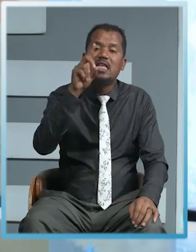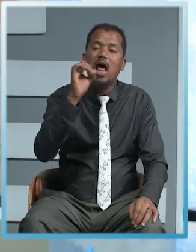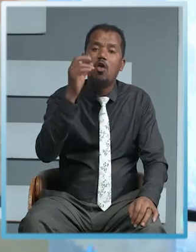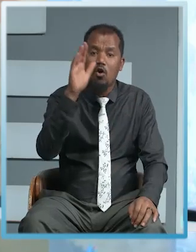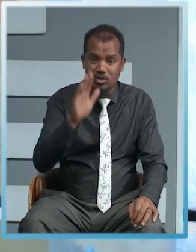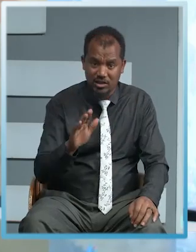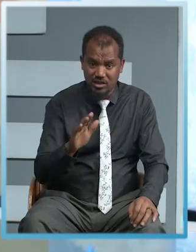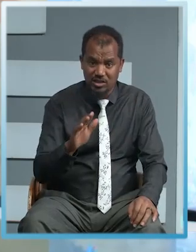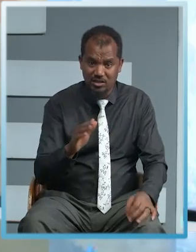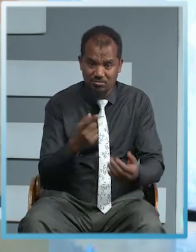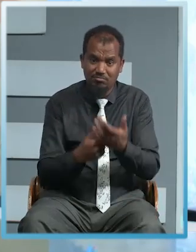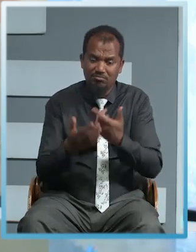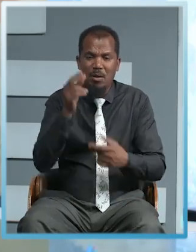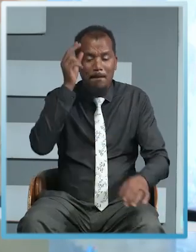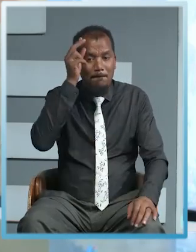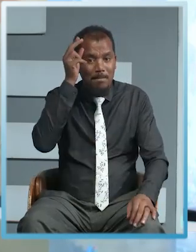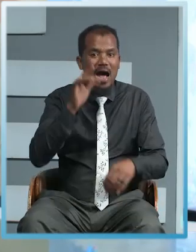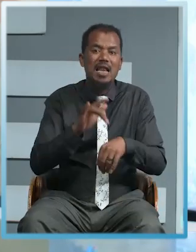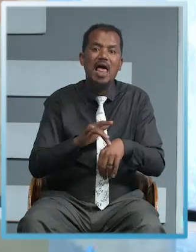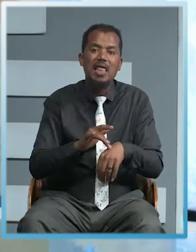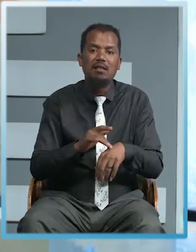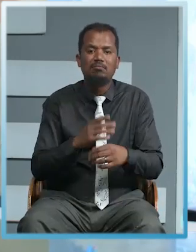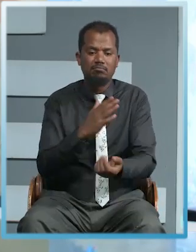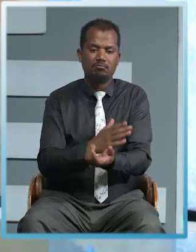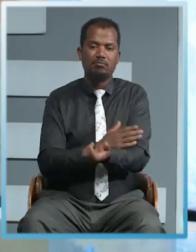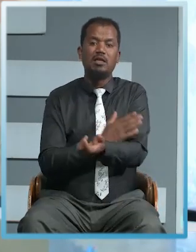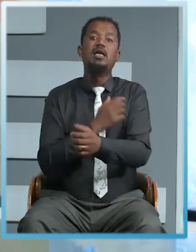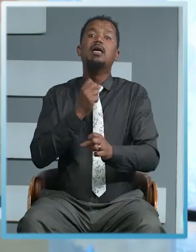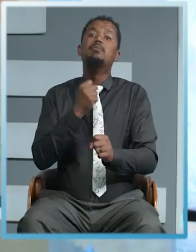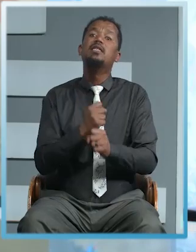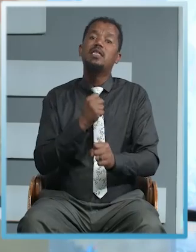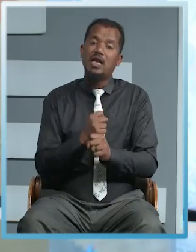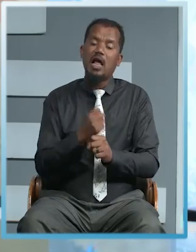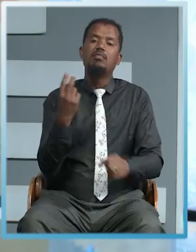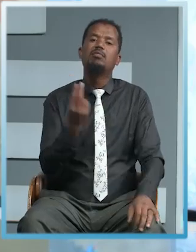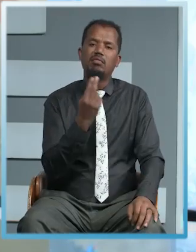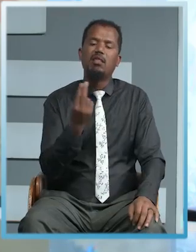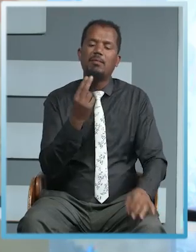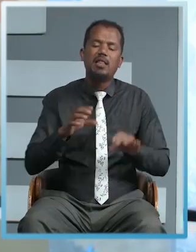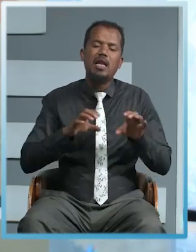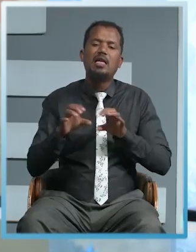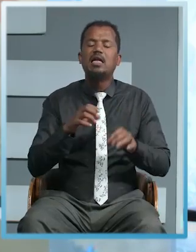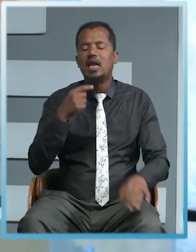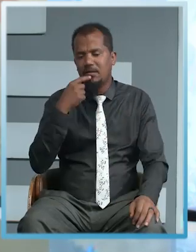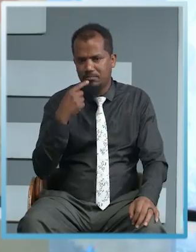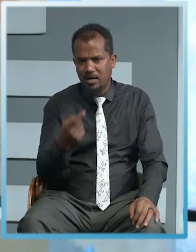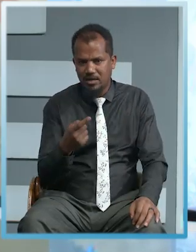የዲያሎግ የዲስኮርስ ባህል ላይ በማዳበር ላይ ብንሰራ ጠቀሜታ እናደርጋለን